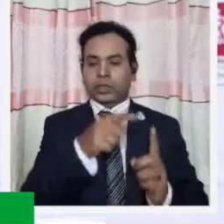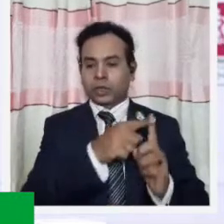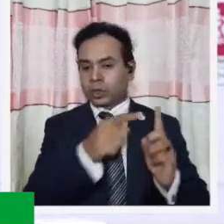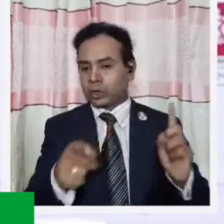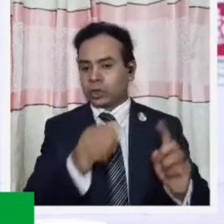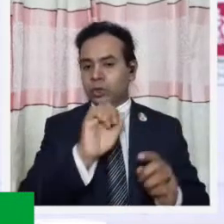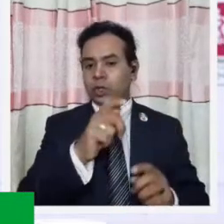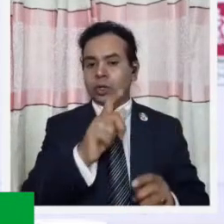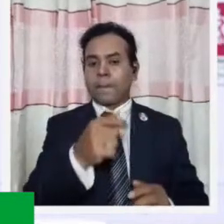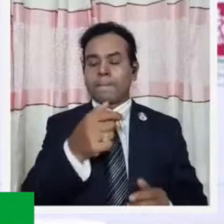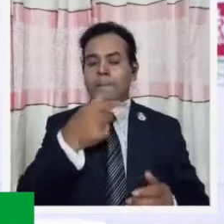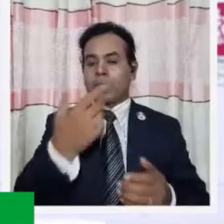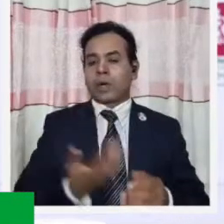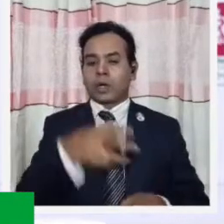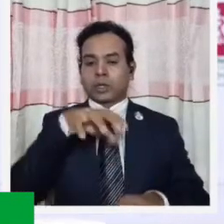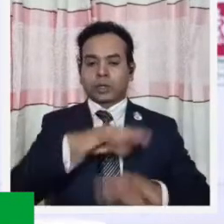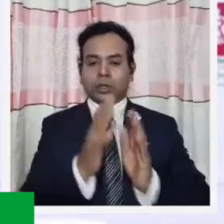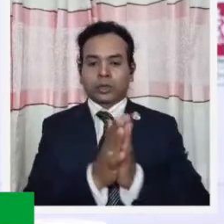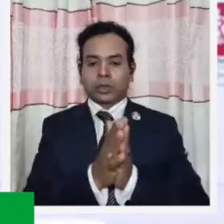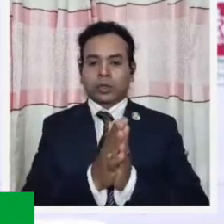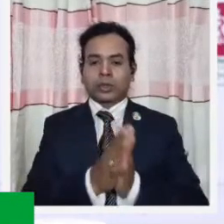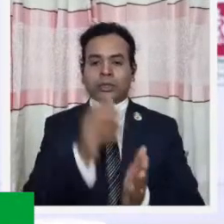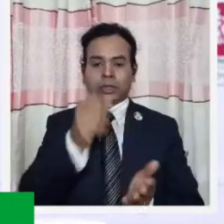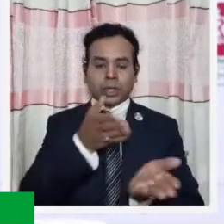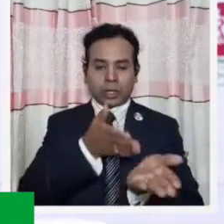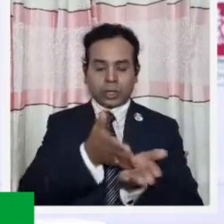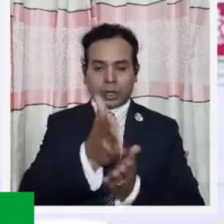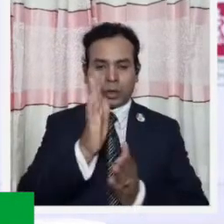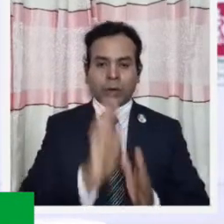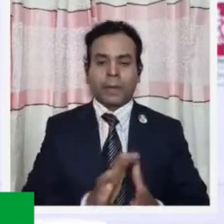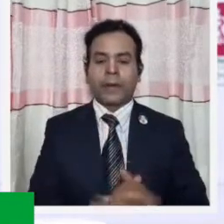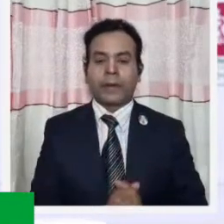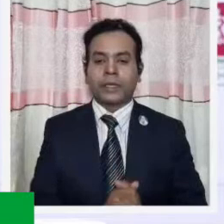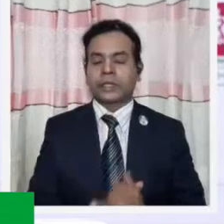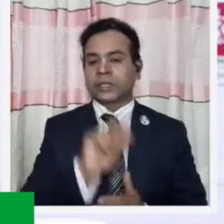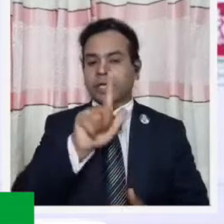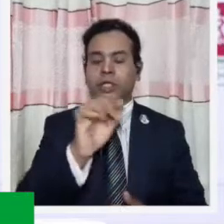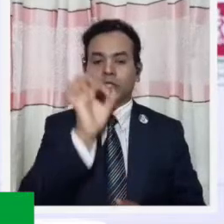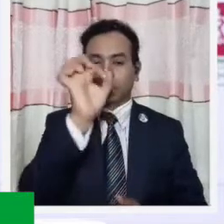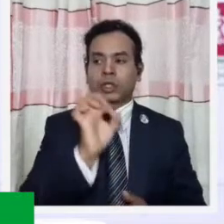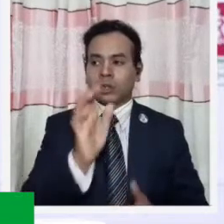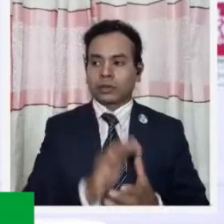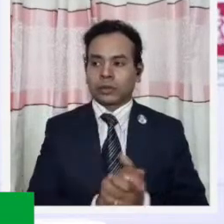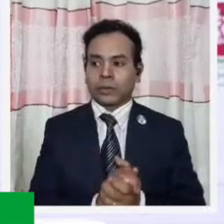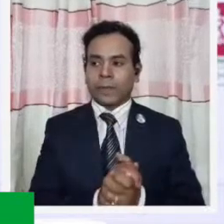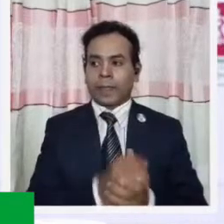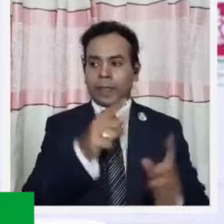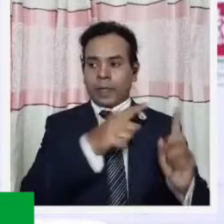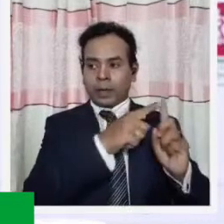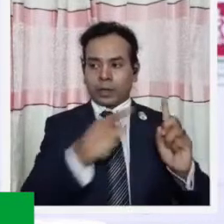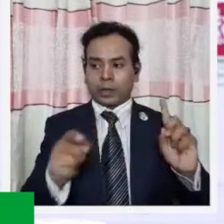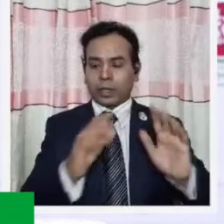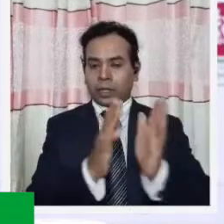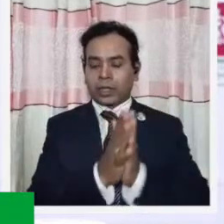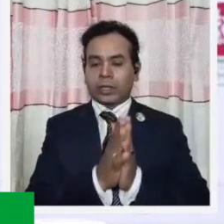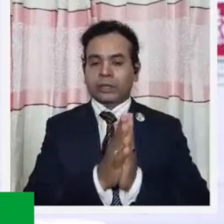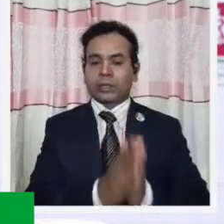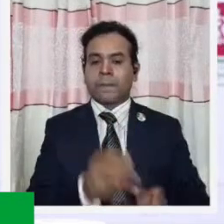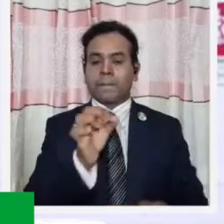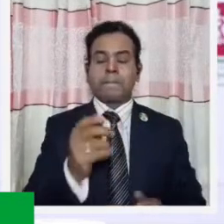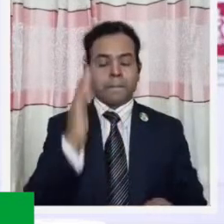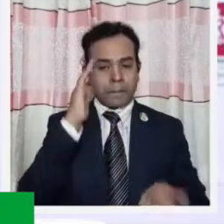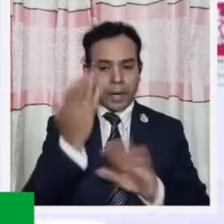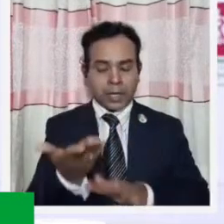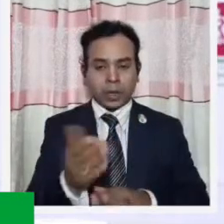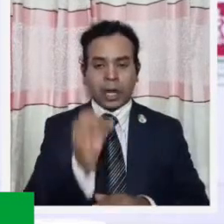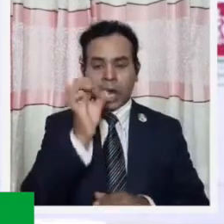২.২৪%। ২৪ ঘন্টা যারা মৃত্যুবরণ করেছেন তাদের মধ্যে হাসপাতালে মৃত্যুবরণ করেছেন ৩৫ জন এবং বাড়িতে ৪ জন।